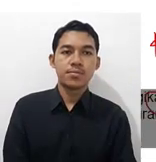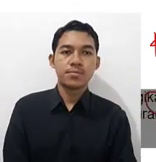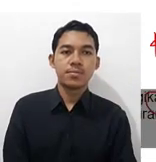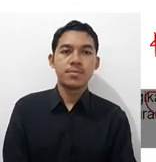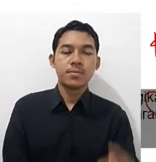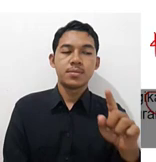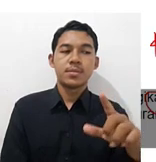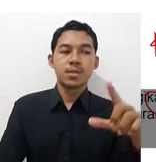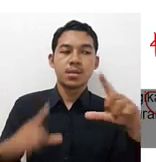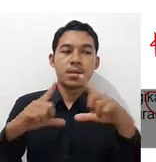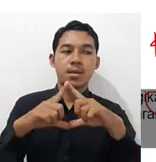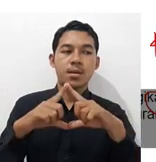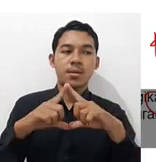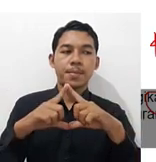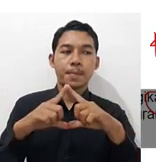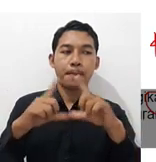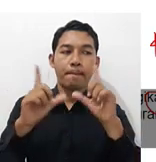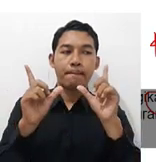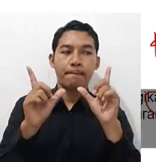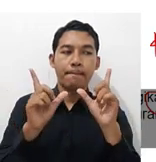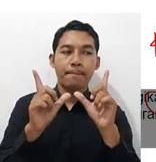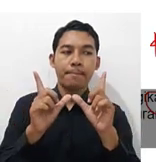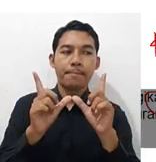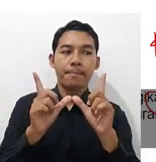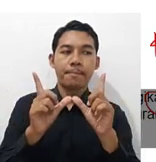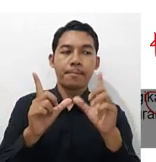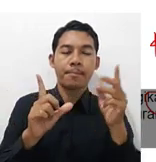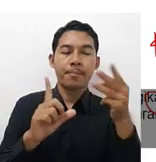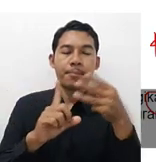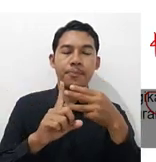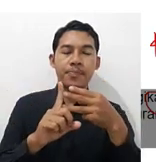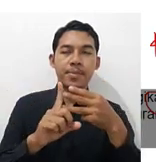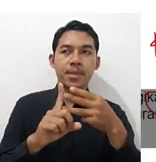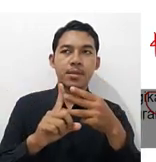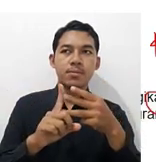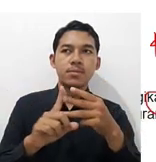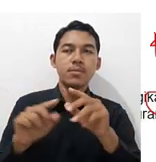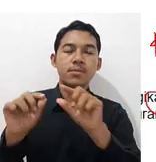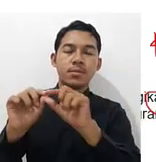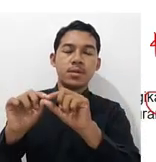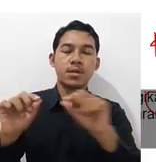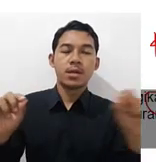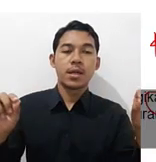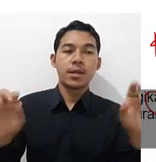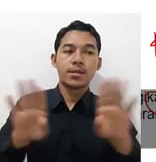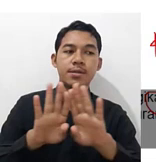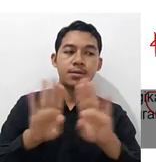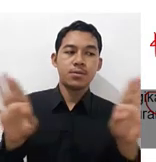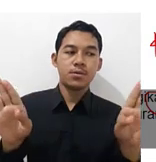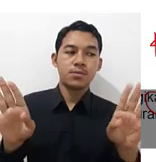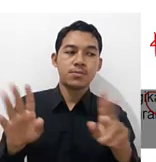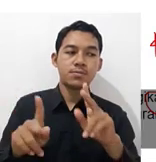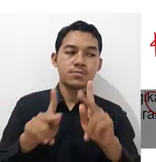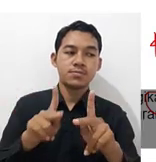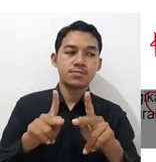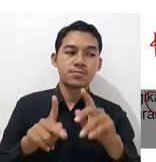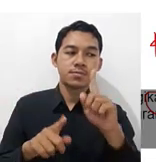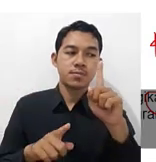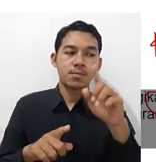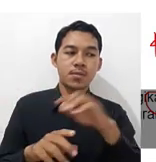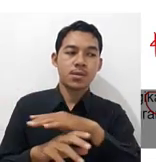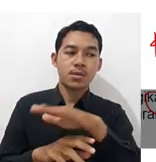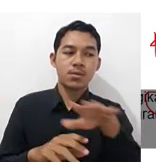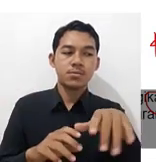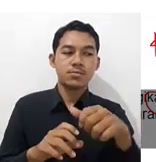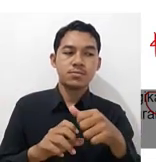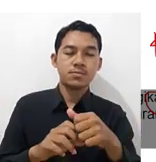Nah ini A nya nih, di yang B nya ini rangkaian terbuka seperti itu. Kalau misalnya satu semua